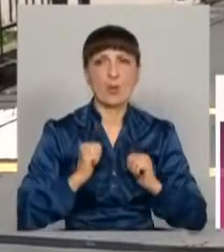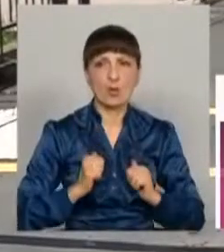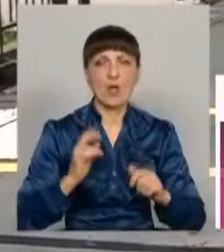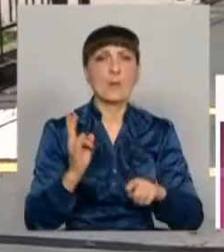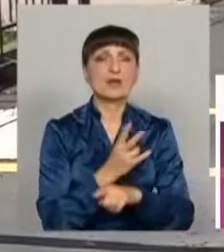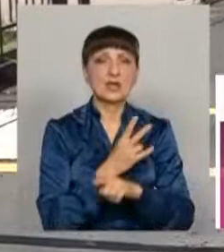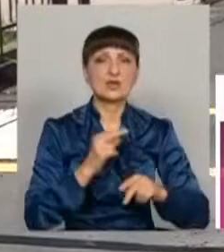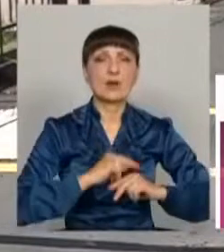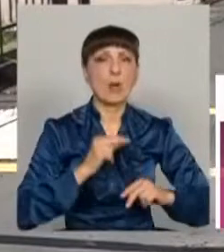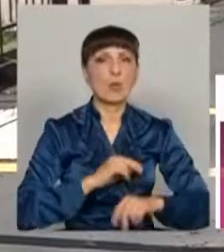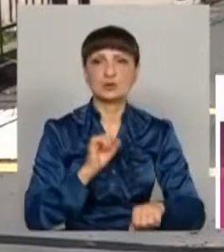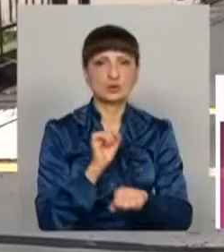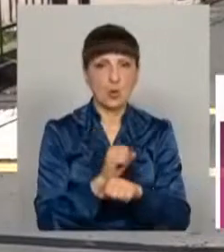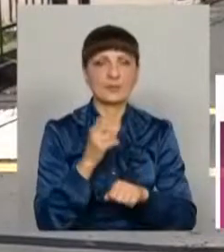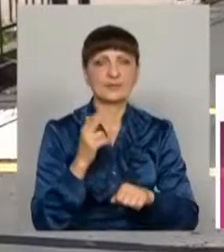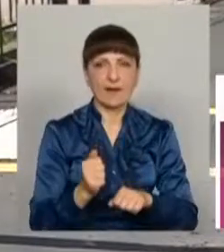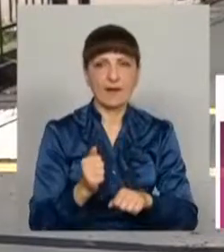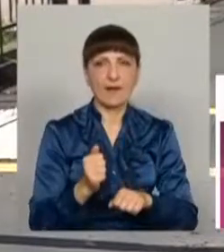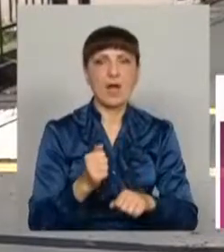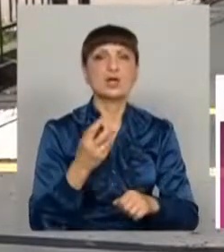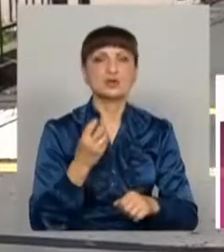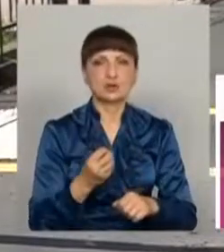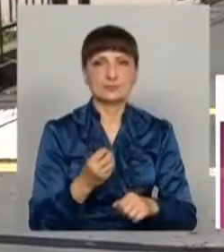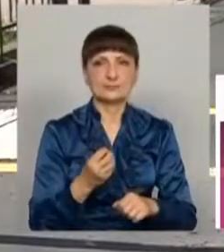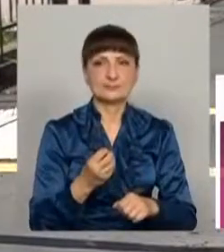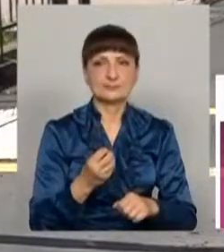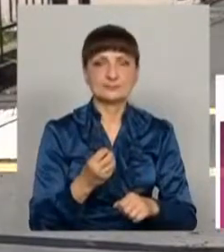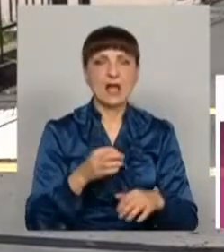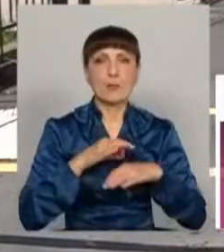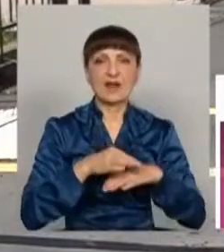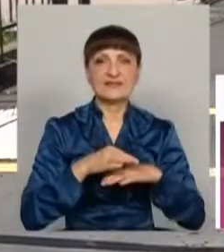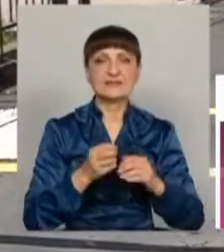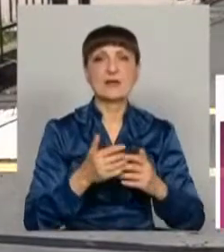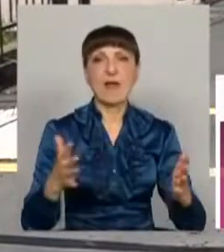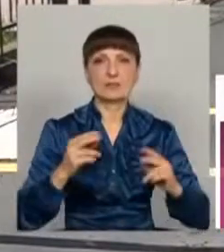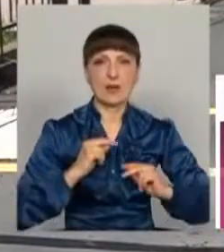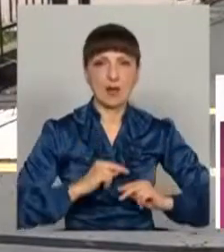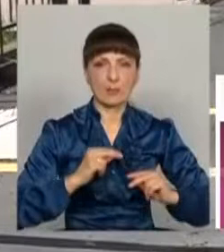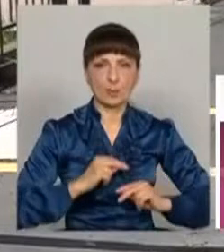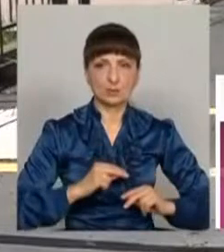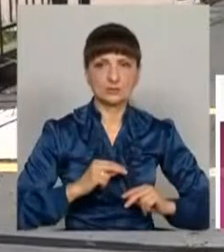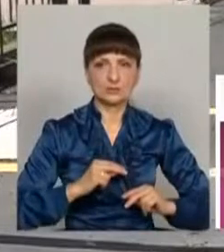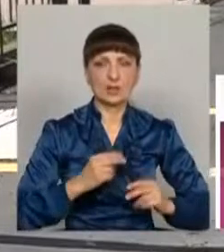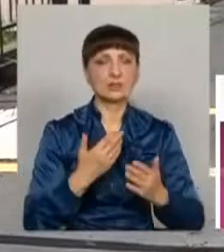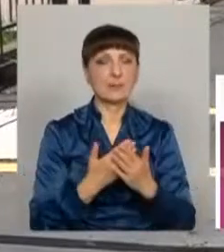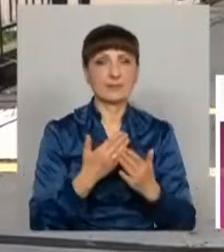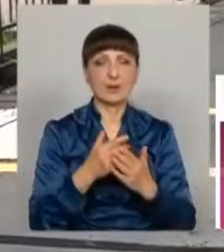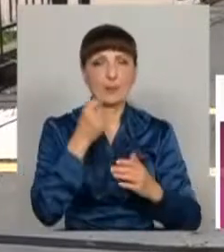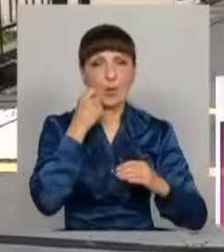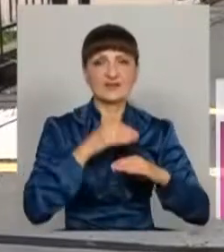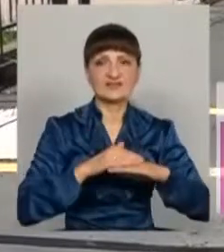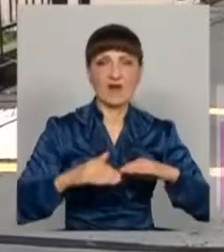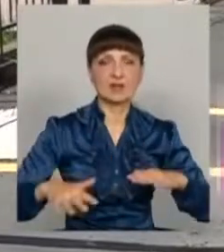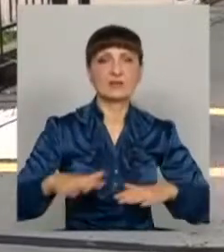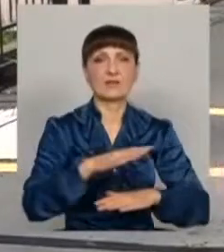ночам работы прекращены. Кроме того, проведены ряд работ, работы, например, по асфальтированию двора